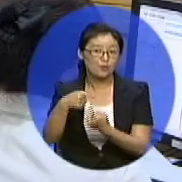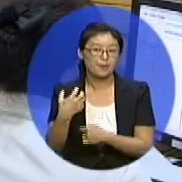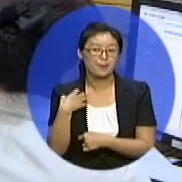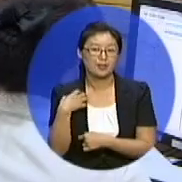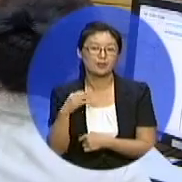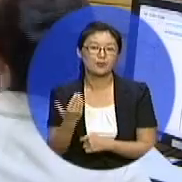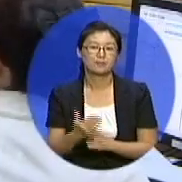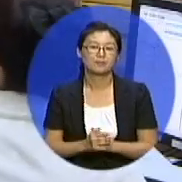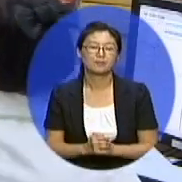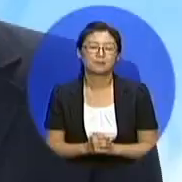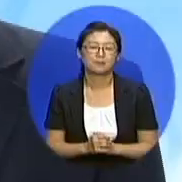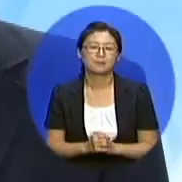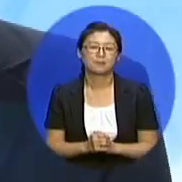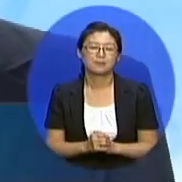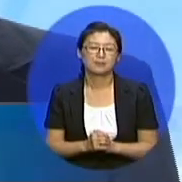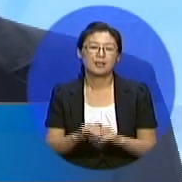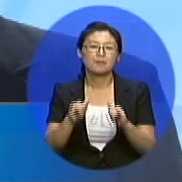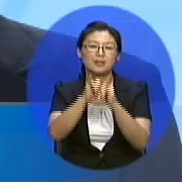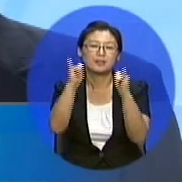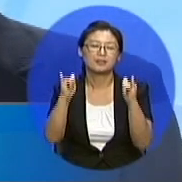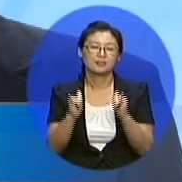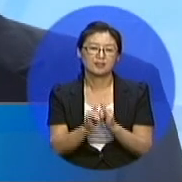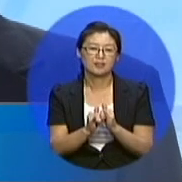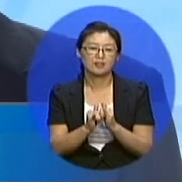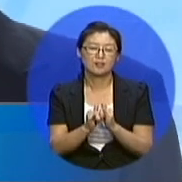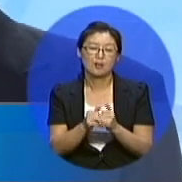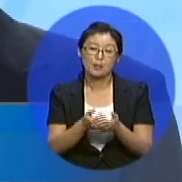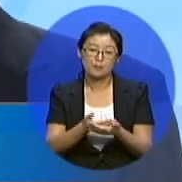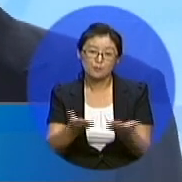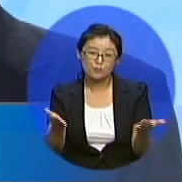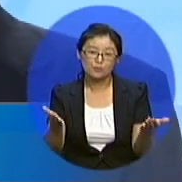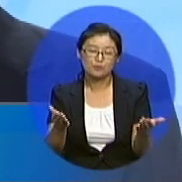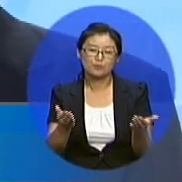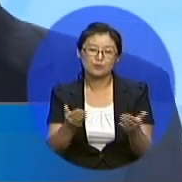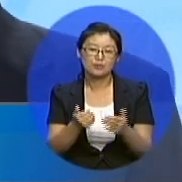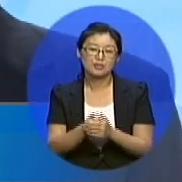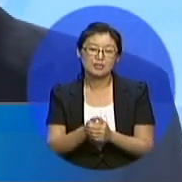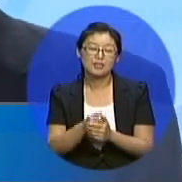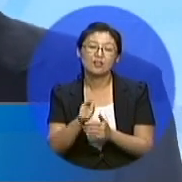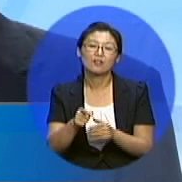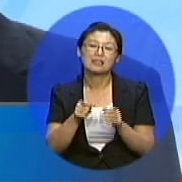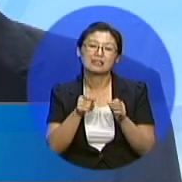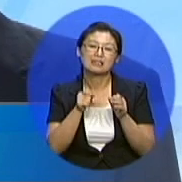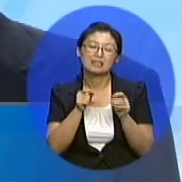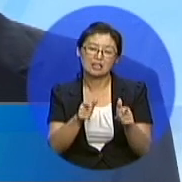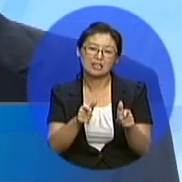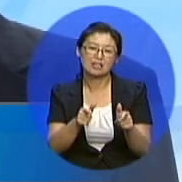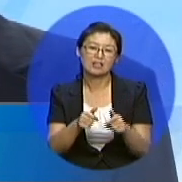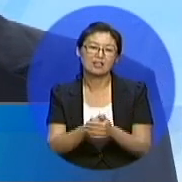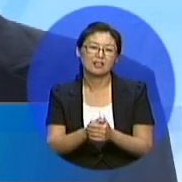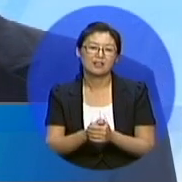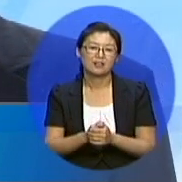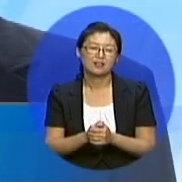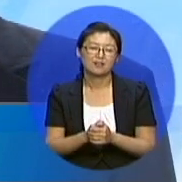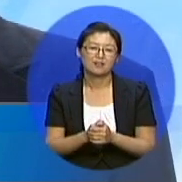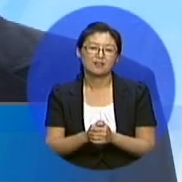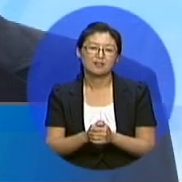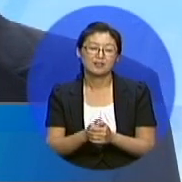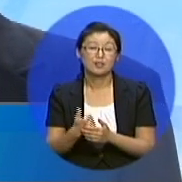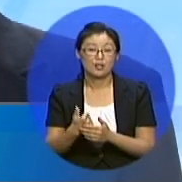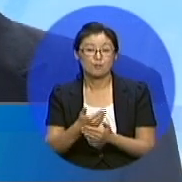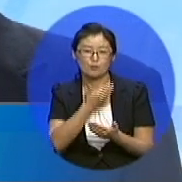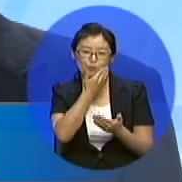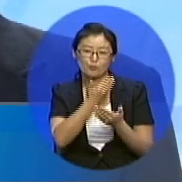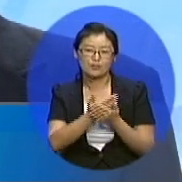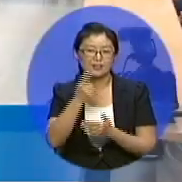맡기로 했습니다. 사회에 베푸는, 이바지하는, 기여하는 그런 측면에 무게